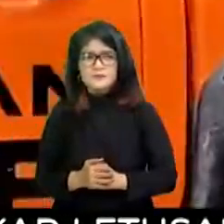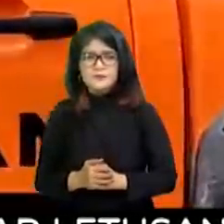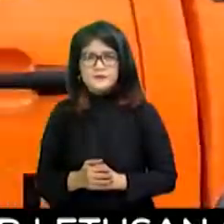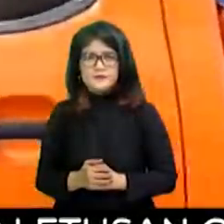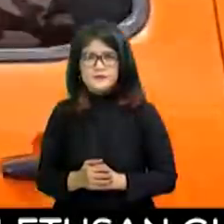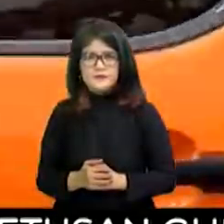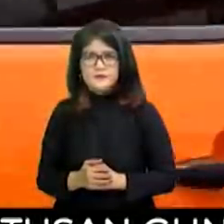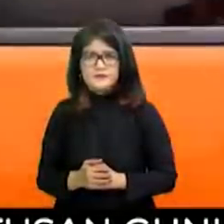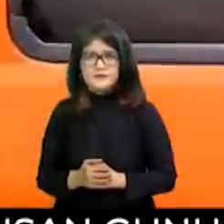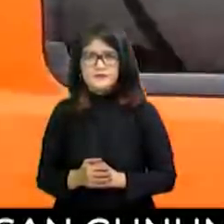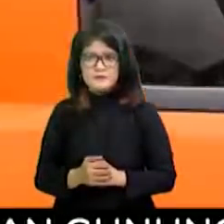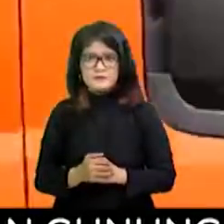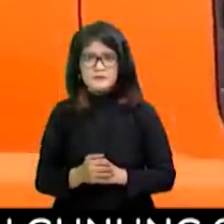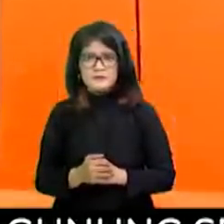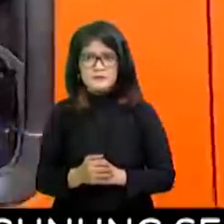Kenapa, Bos?